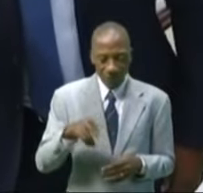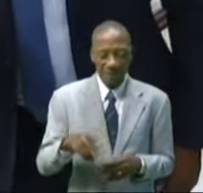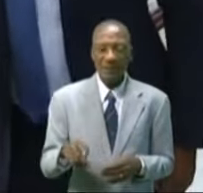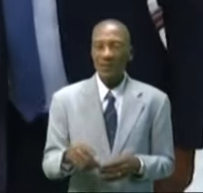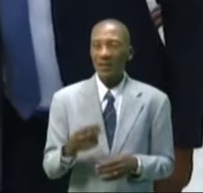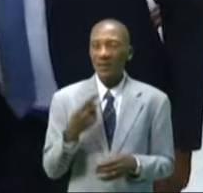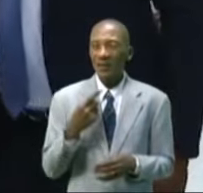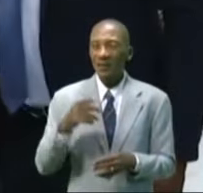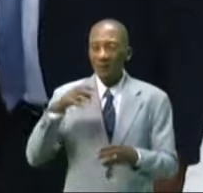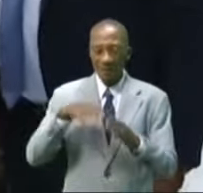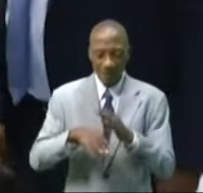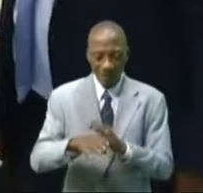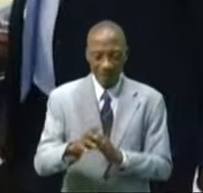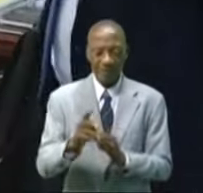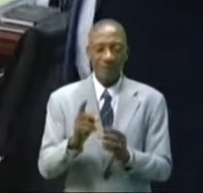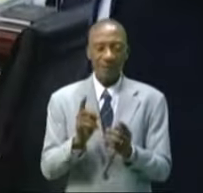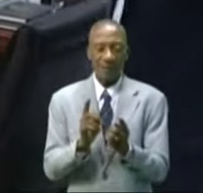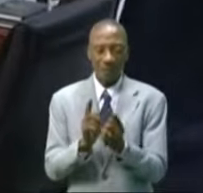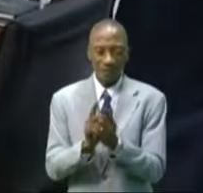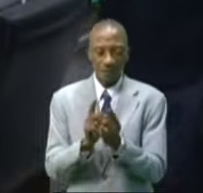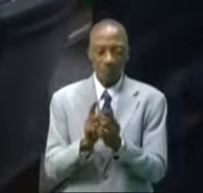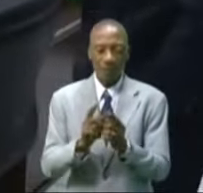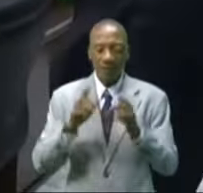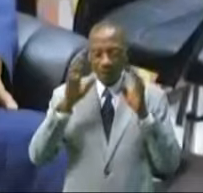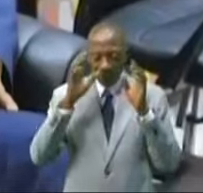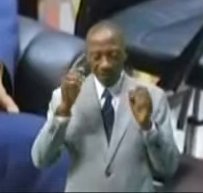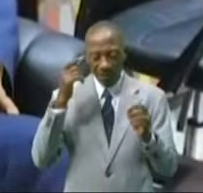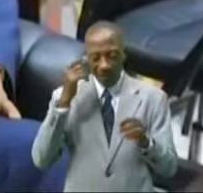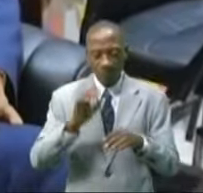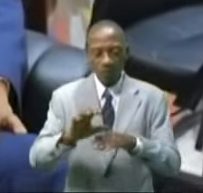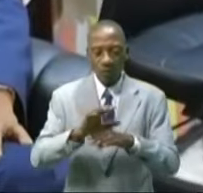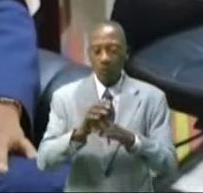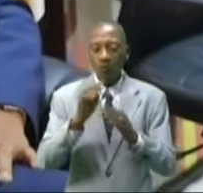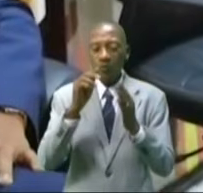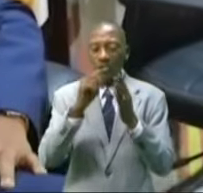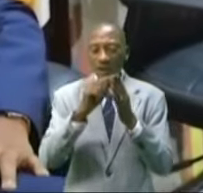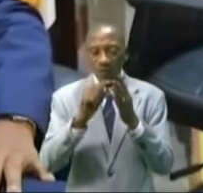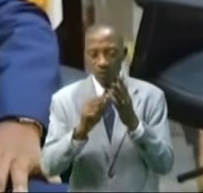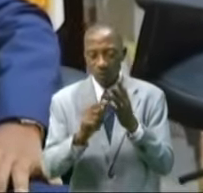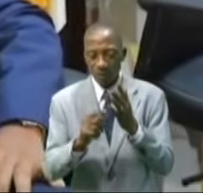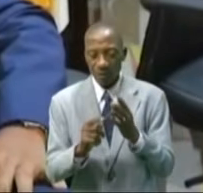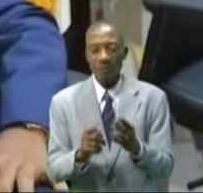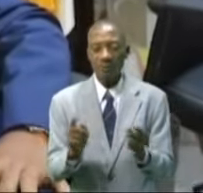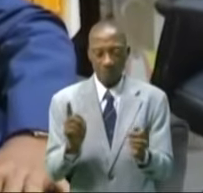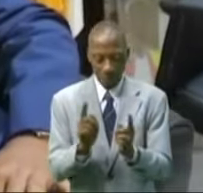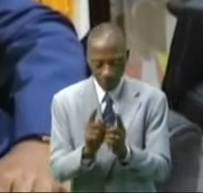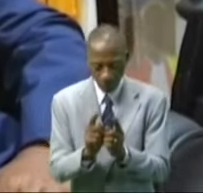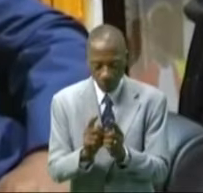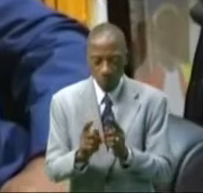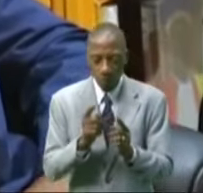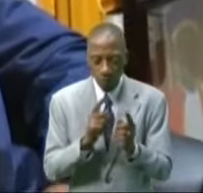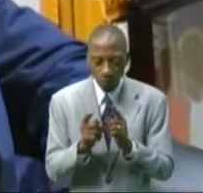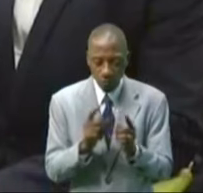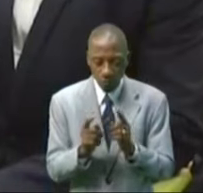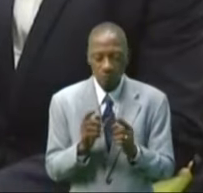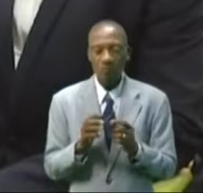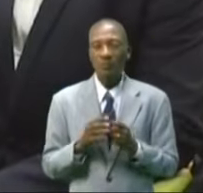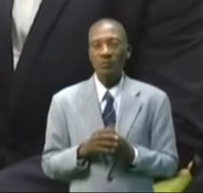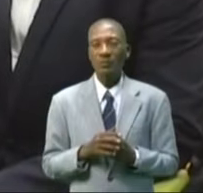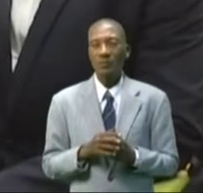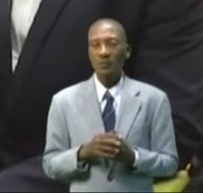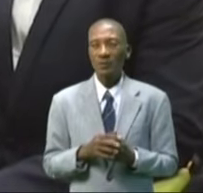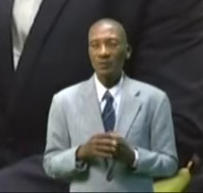civilités au premier président de la Cour des comptes, Jimmy Munganga-Ngwaka, qui a été agréablement surpris du fait que